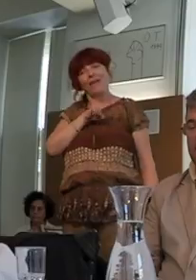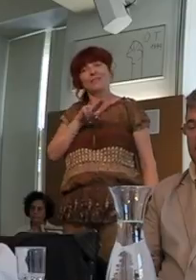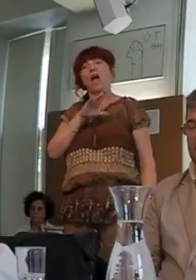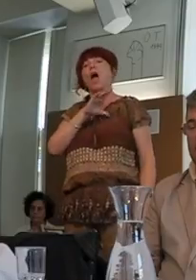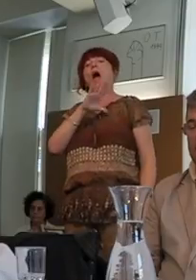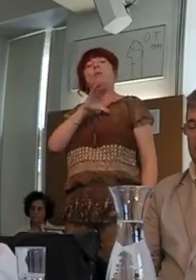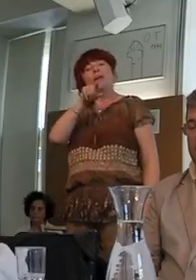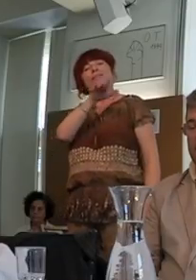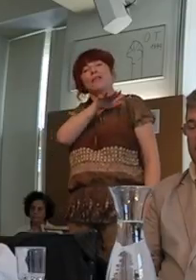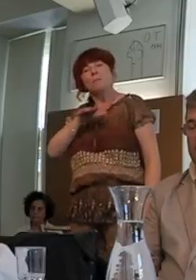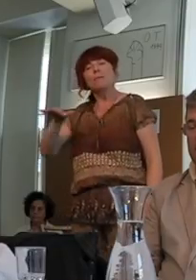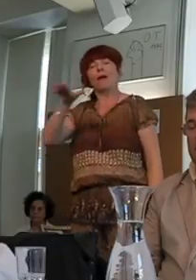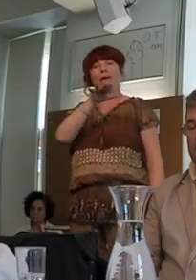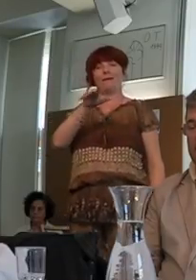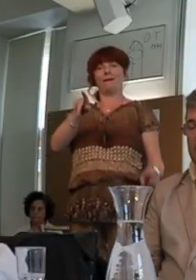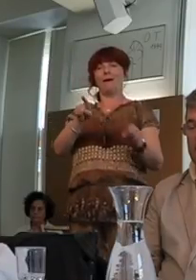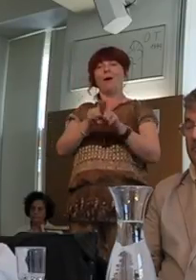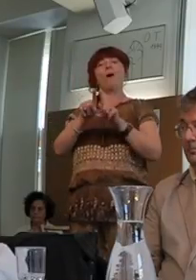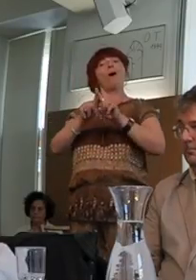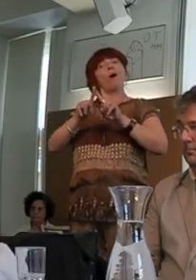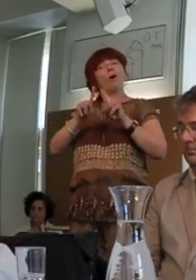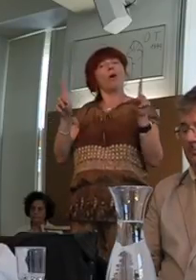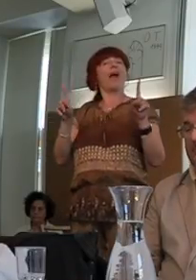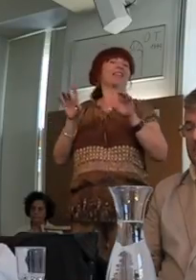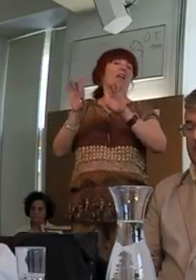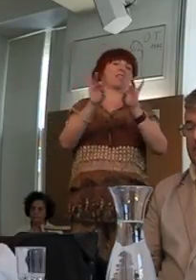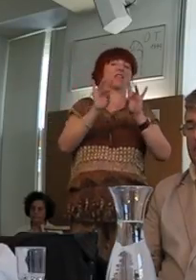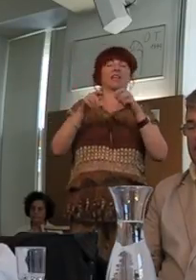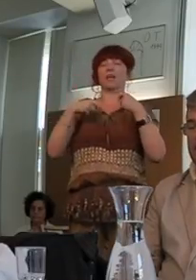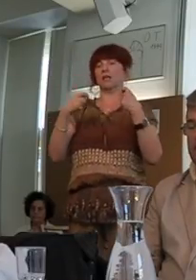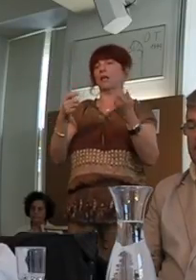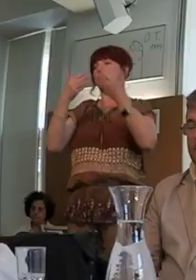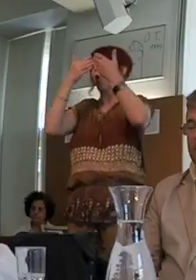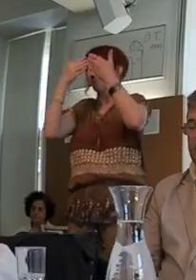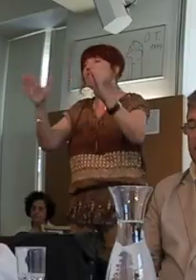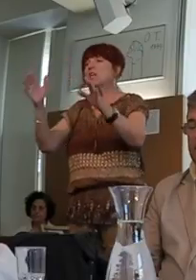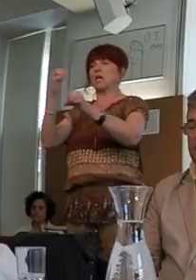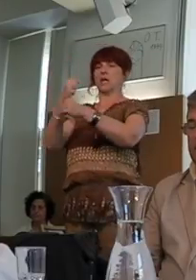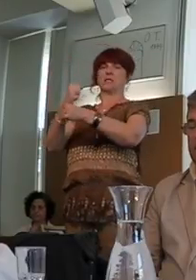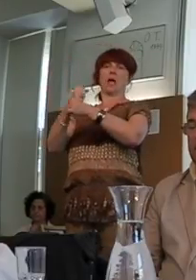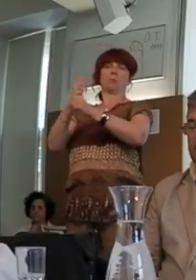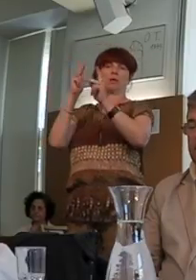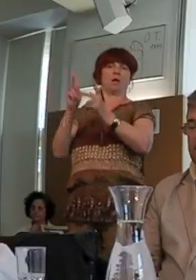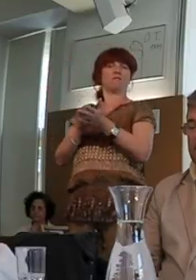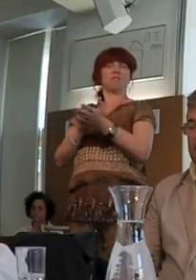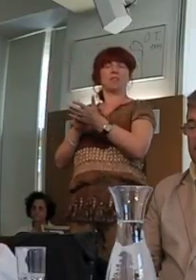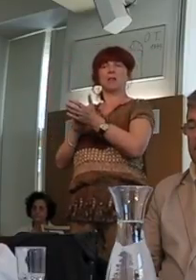haben ja in diesem Bereich auch andere Tätigkeiten, sei es in der Öffentlichkeitsarbeit, was das einige